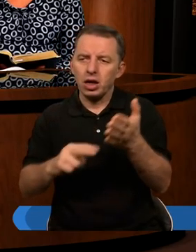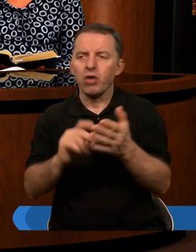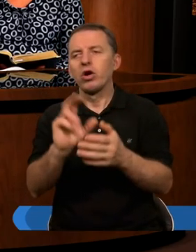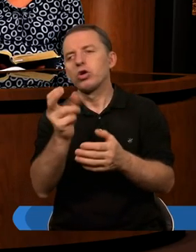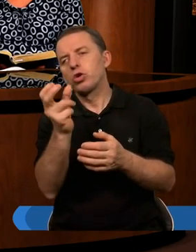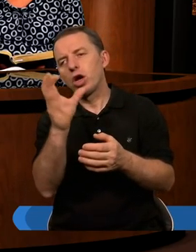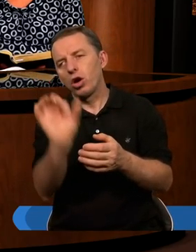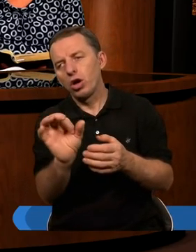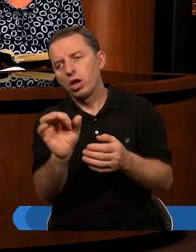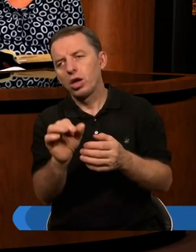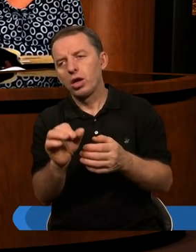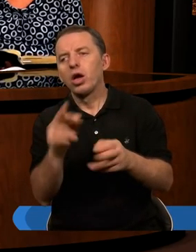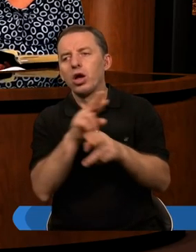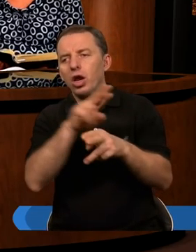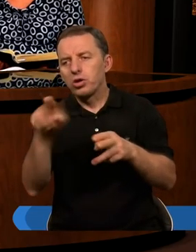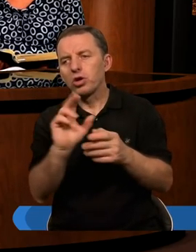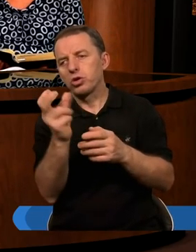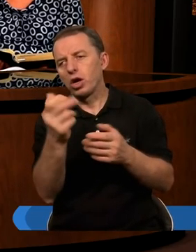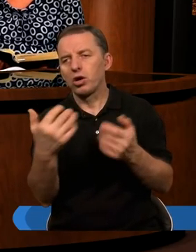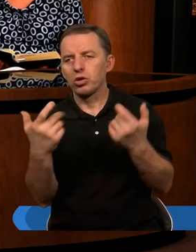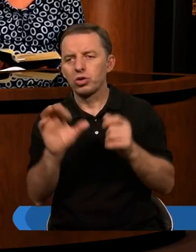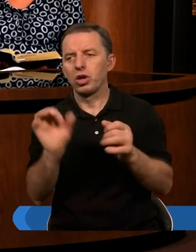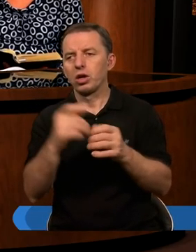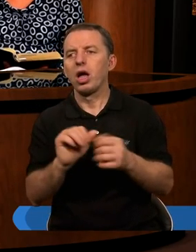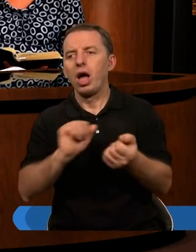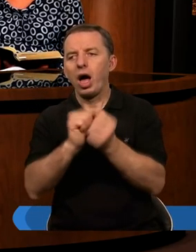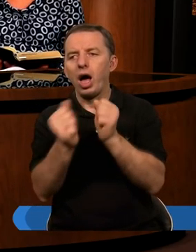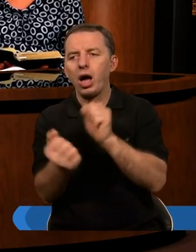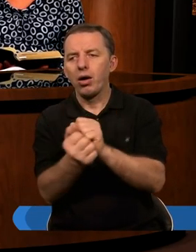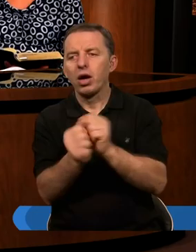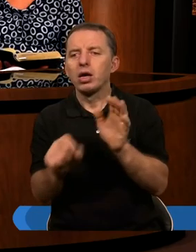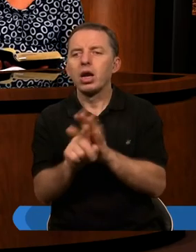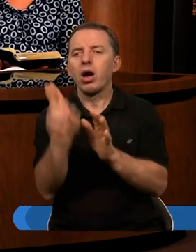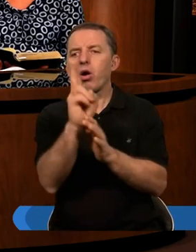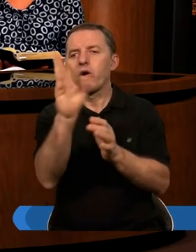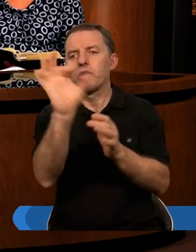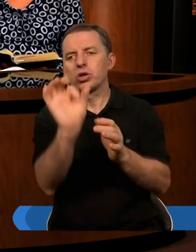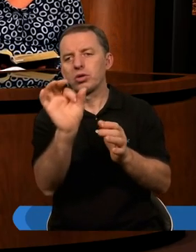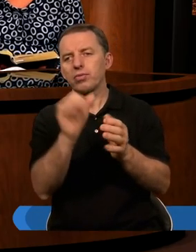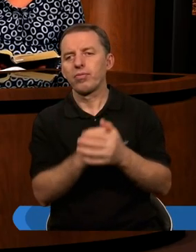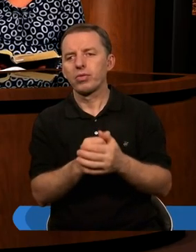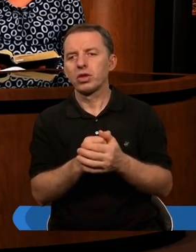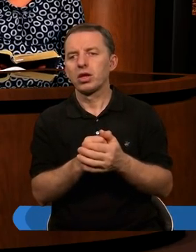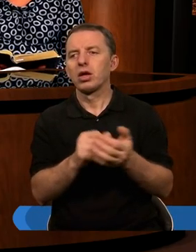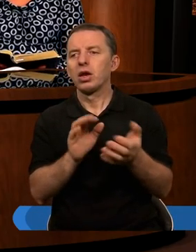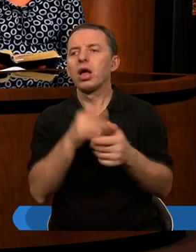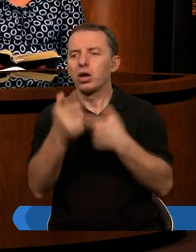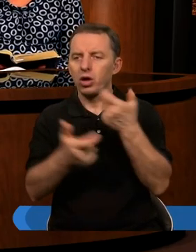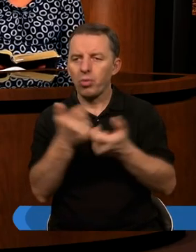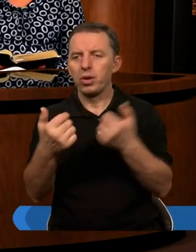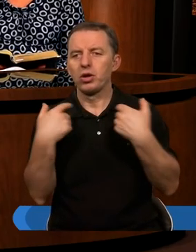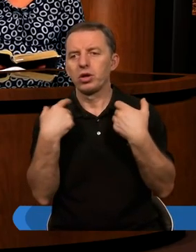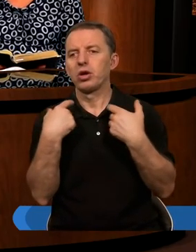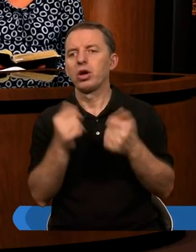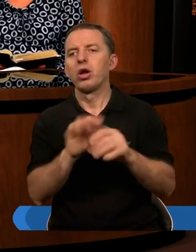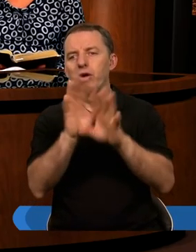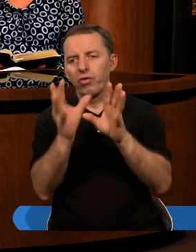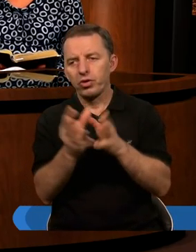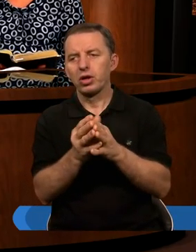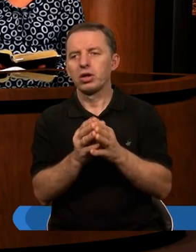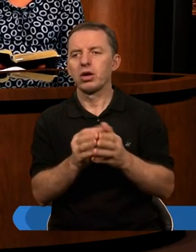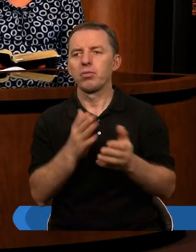czegoś. Na rzecz czegoś. Na rzecz czegoś. Albo dla kogoś. Tak. Z oglądania telewizji i przyjść